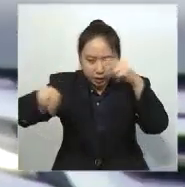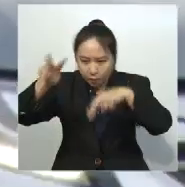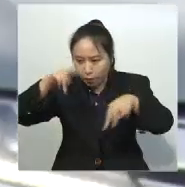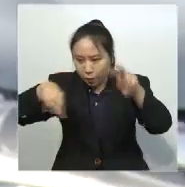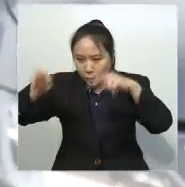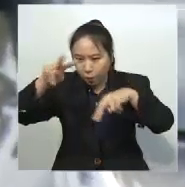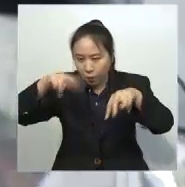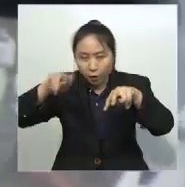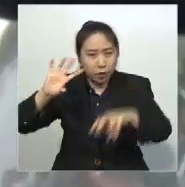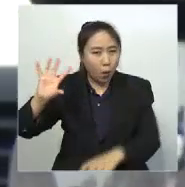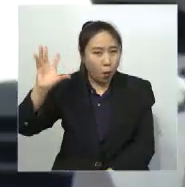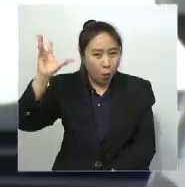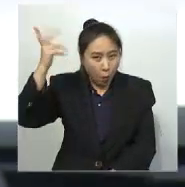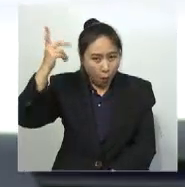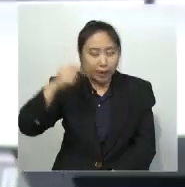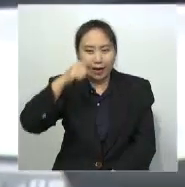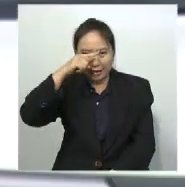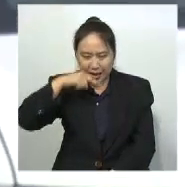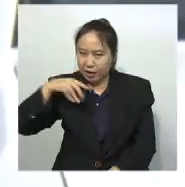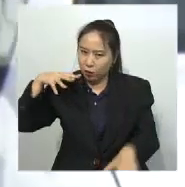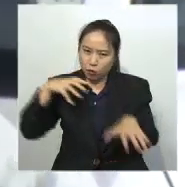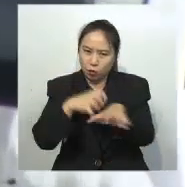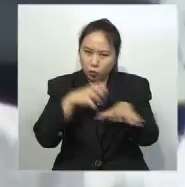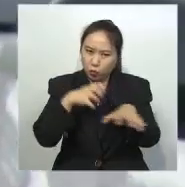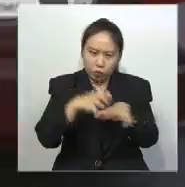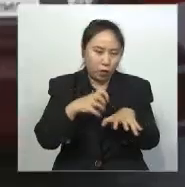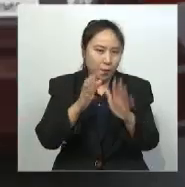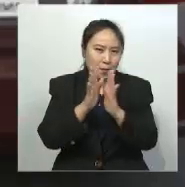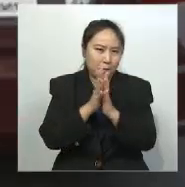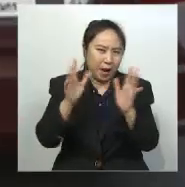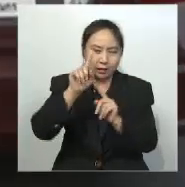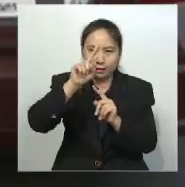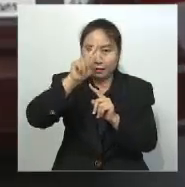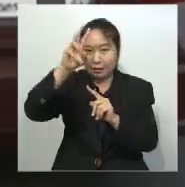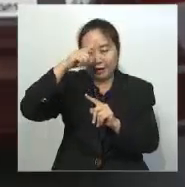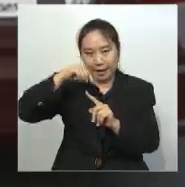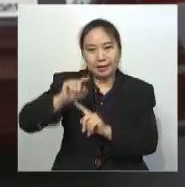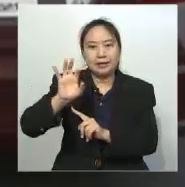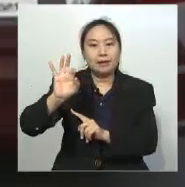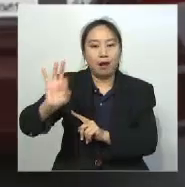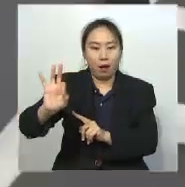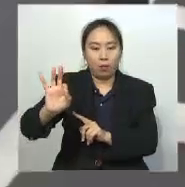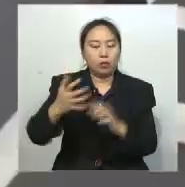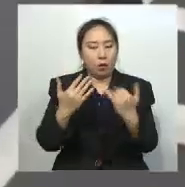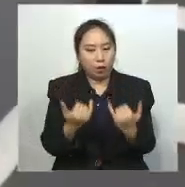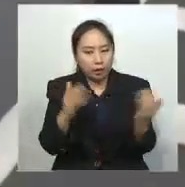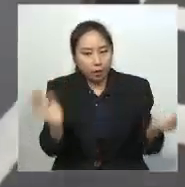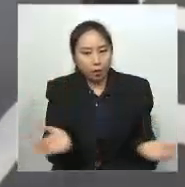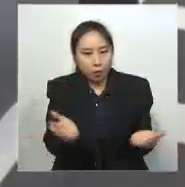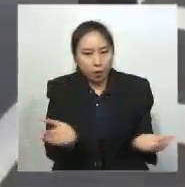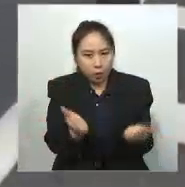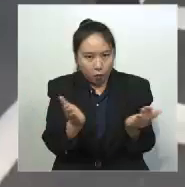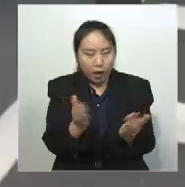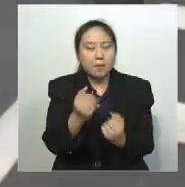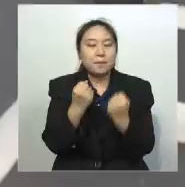ตุระดับโรคของไทยเนี่ยอยู่ในระดับที่9ลำดับที่9นะคะซึ่งการรณรงค์ครั้งนี้เนี่ยเขาก็ให้ความ